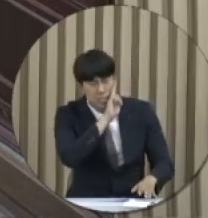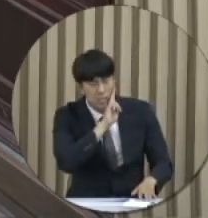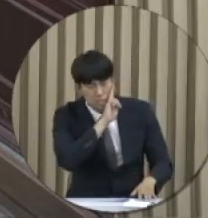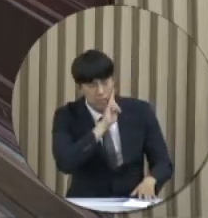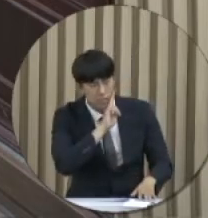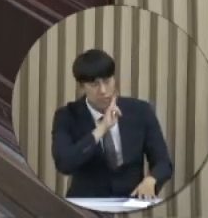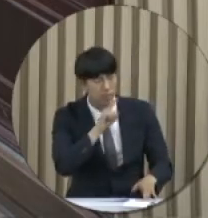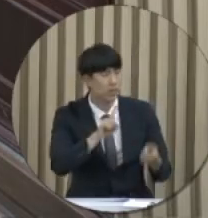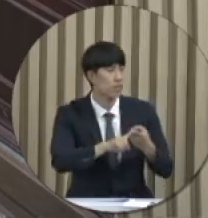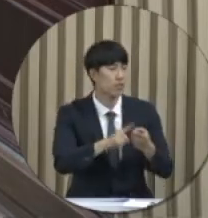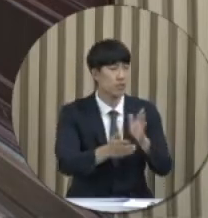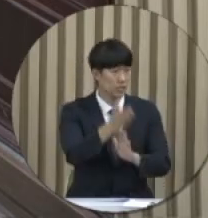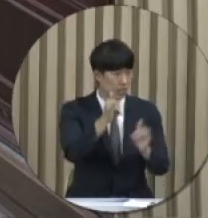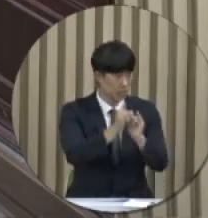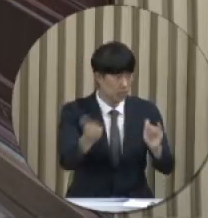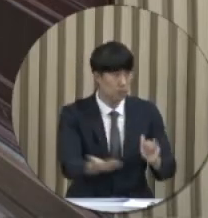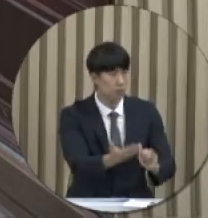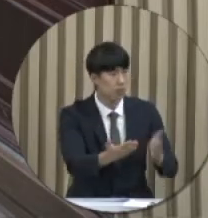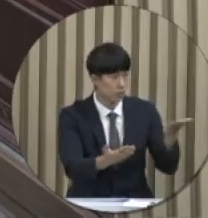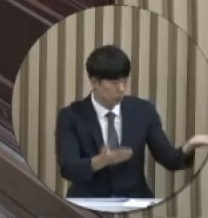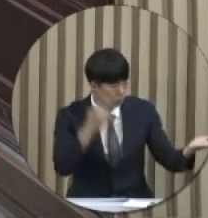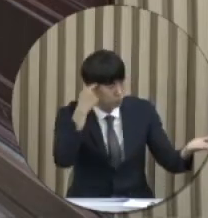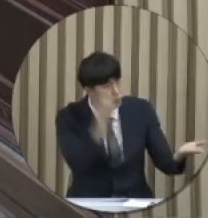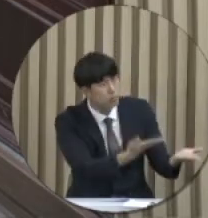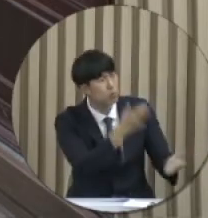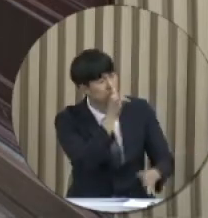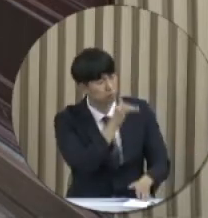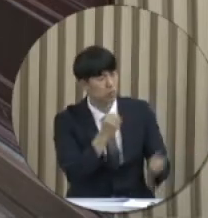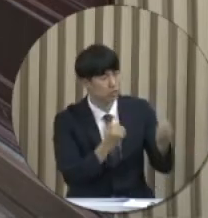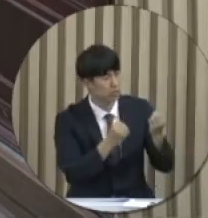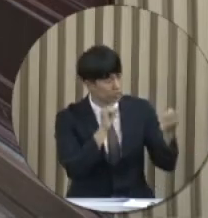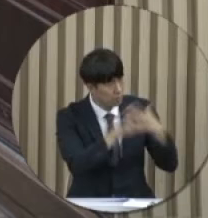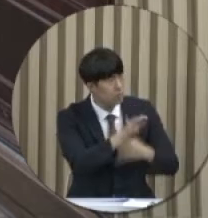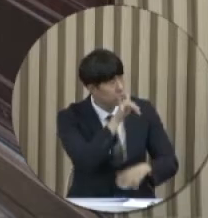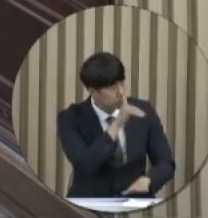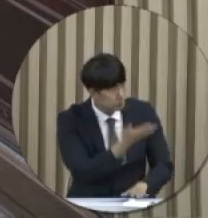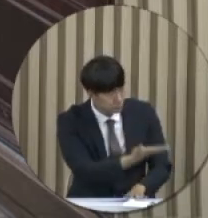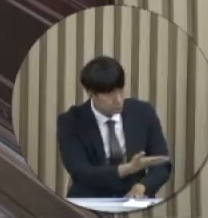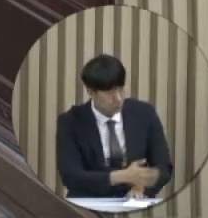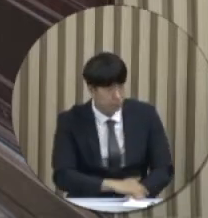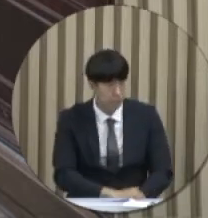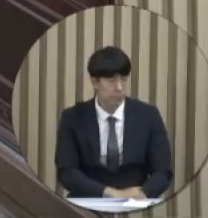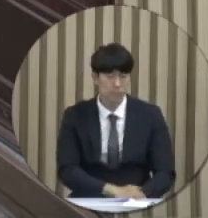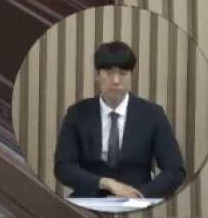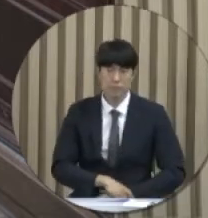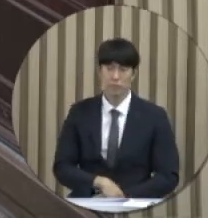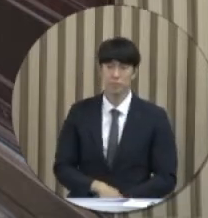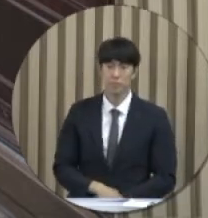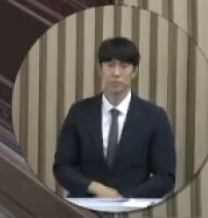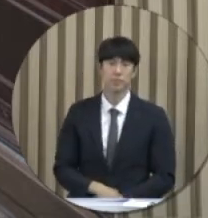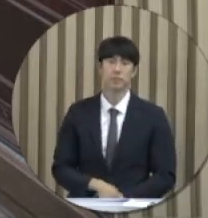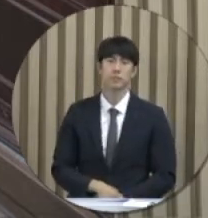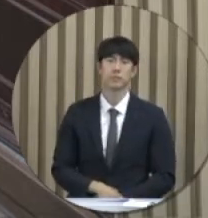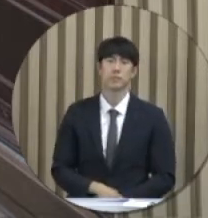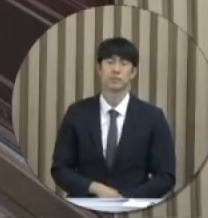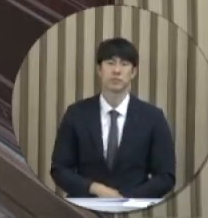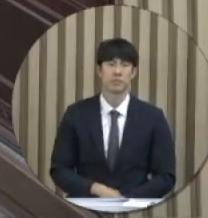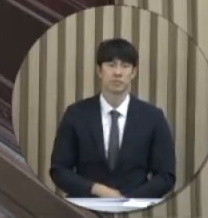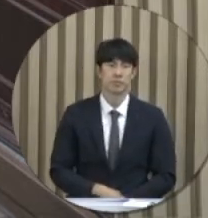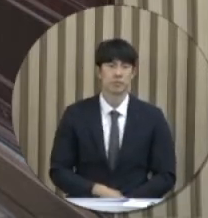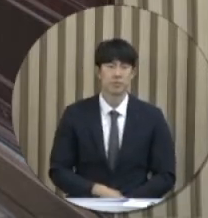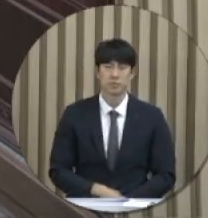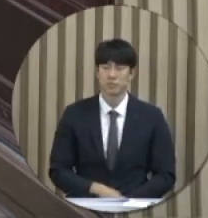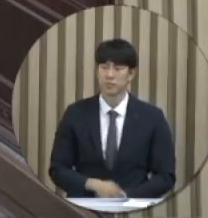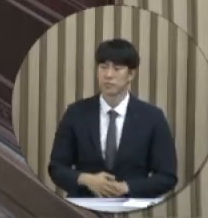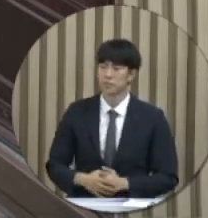또 시민분들께서 물어보고 있습니다. 혹시 이거에 대한 답변을 어떻게 해 주실 수 있으신지 부탁 한번 드리도록